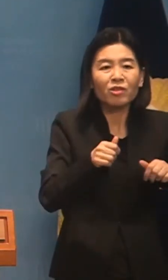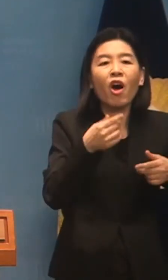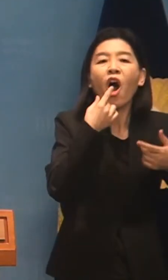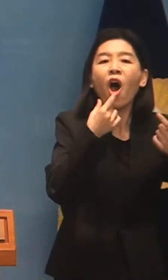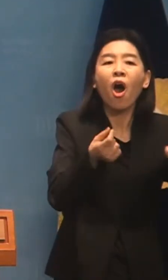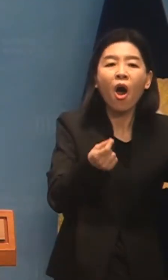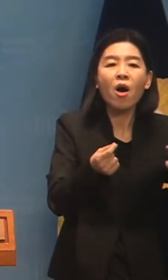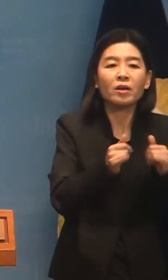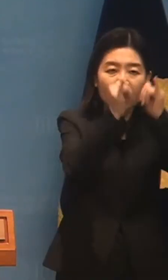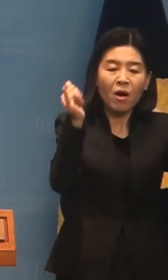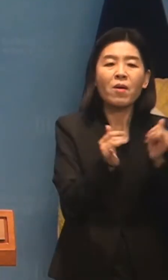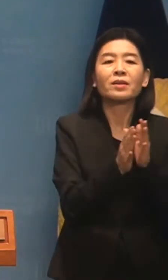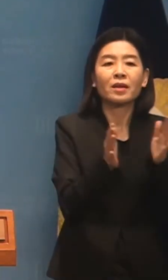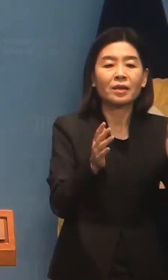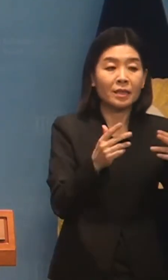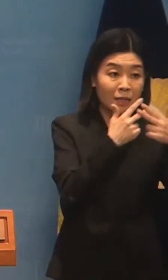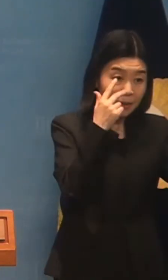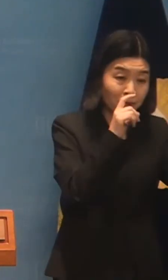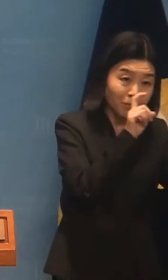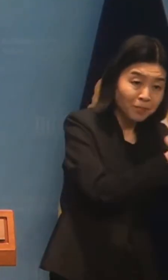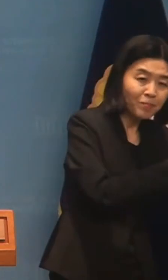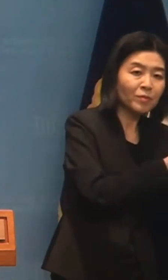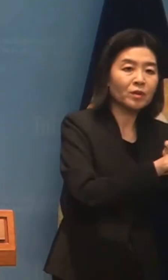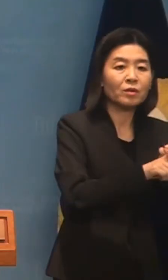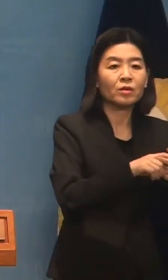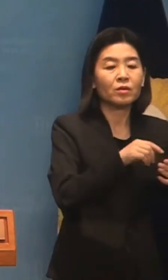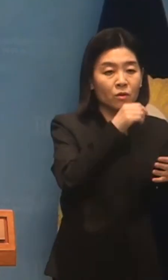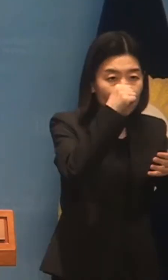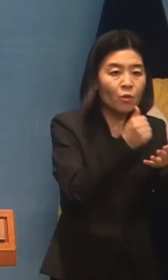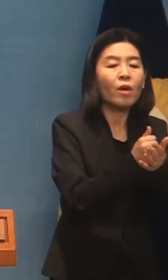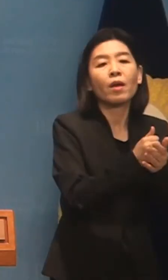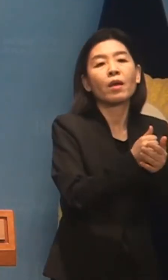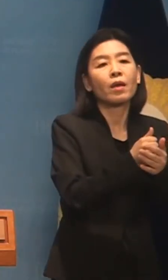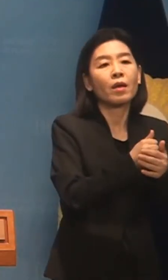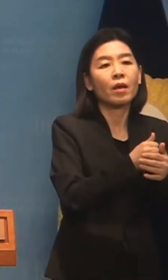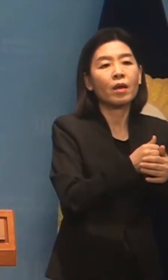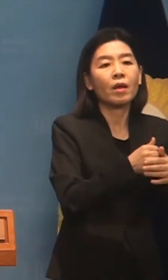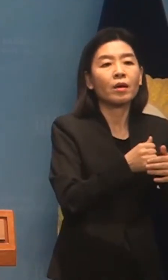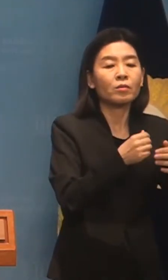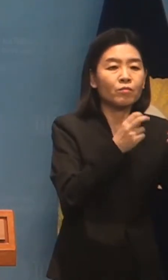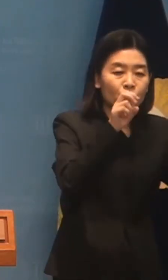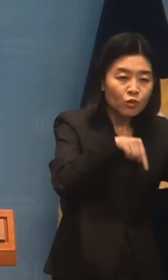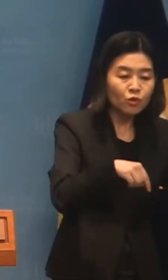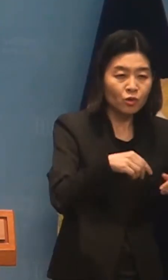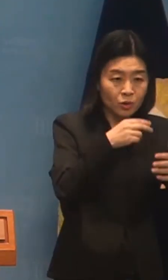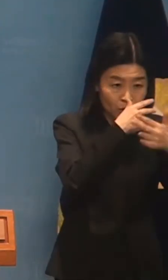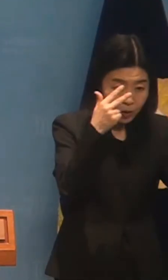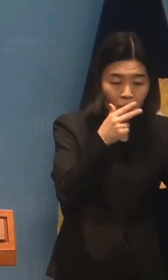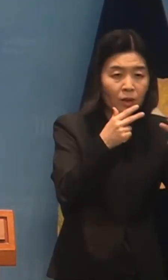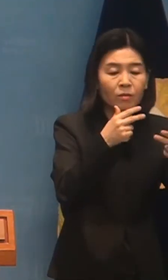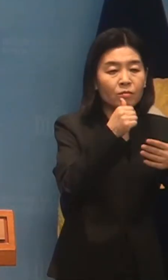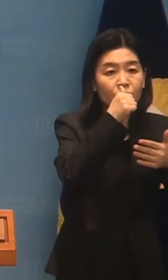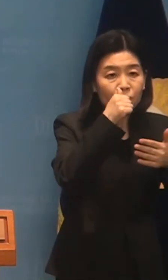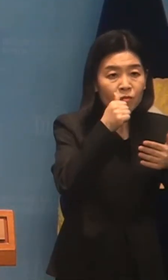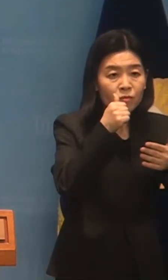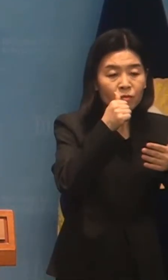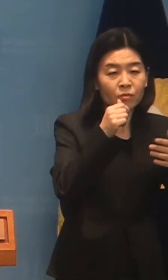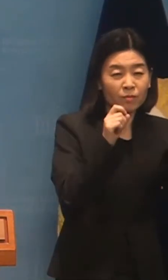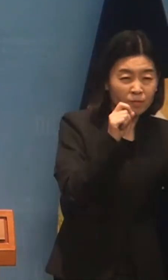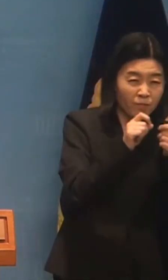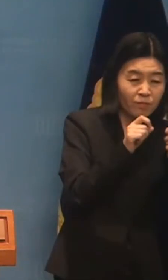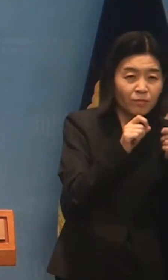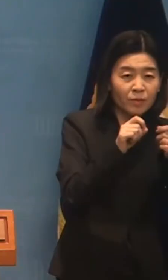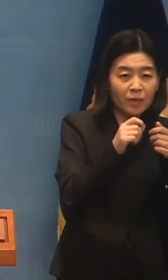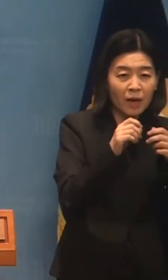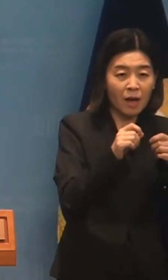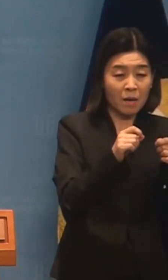탄생합니다. 친명 무죄, 비명 유지, 친명 대박, 비명 독박. 자유는 한순간에